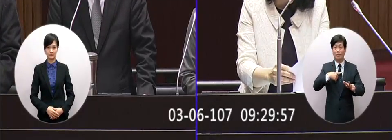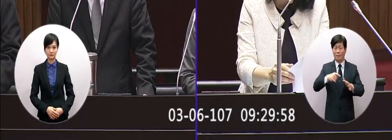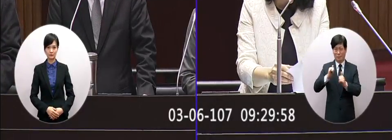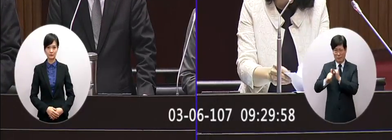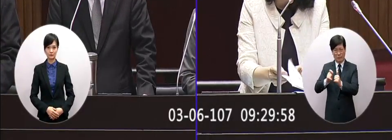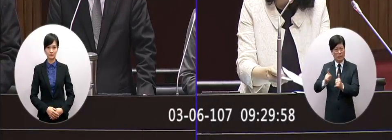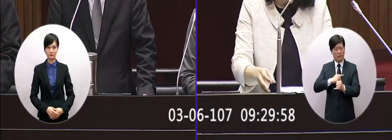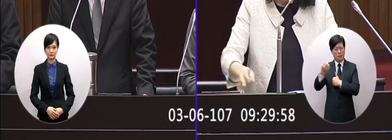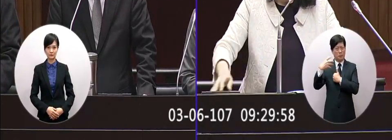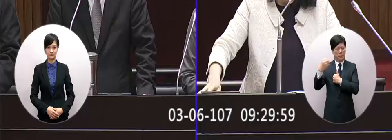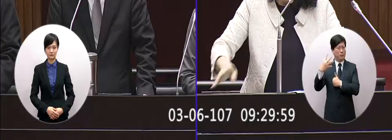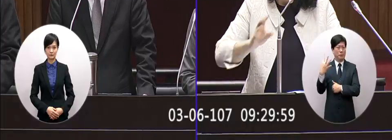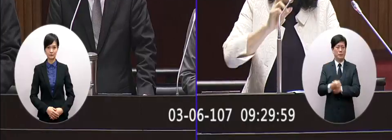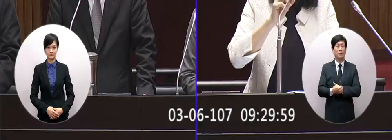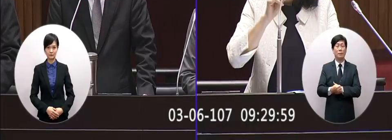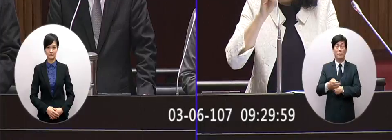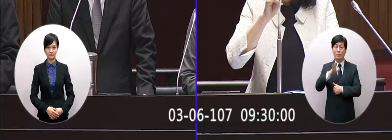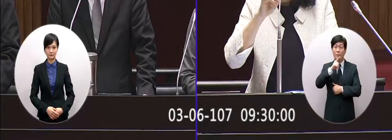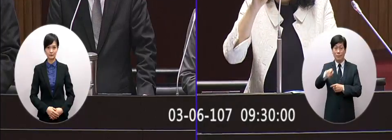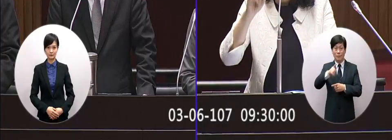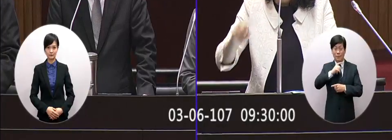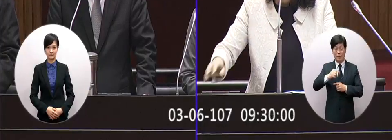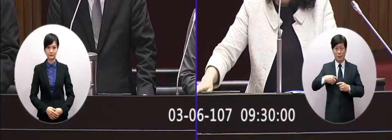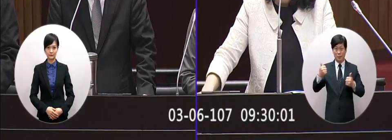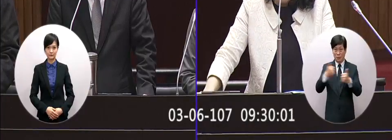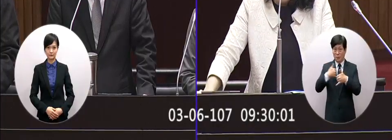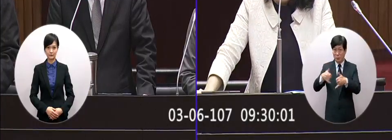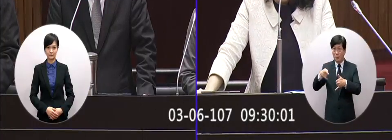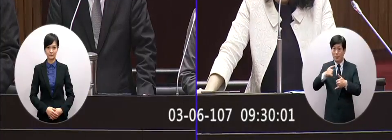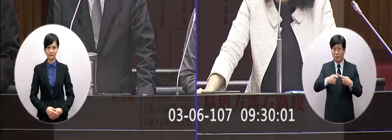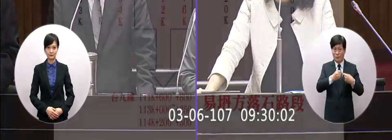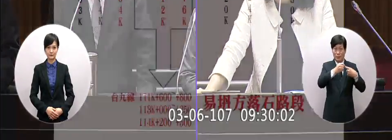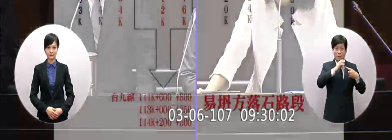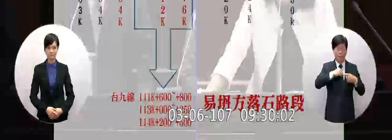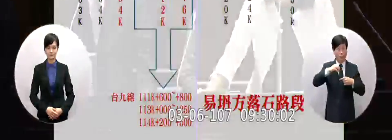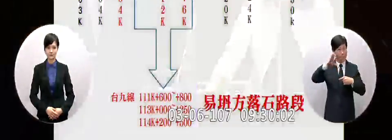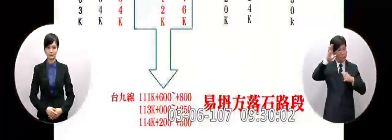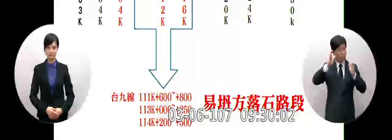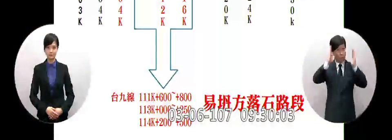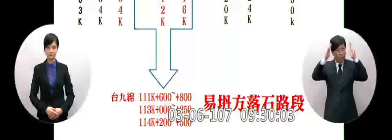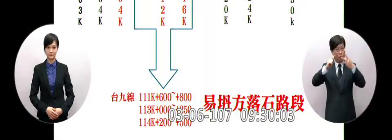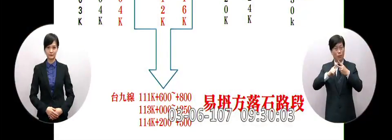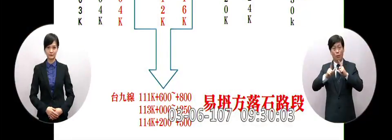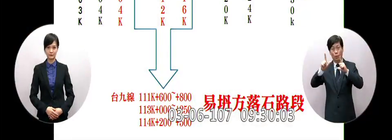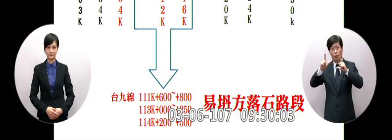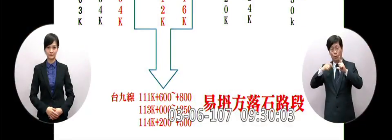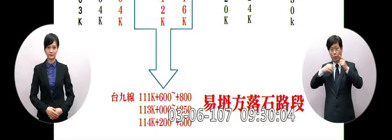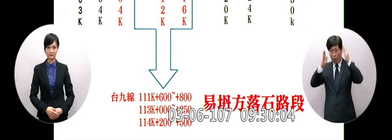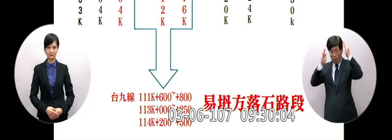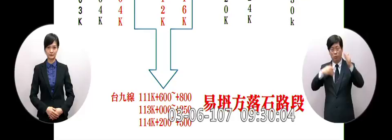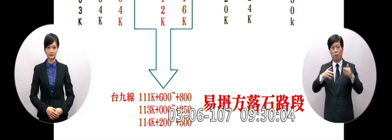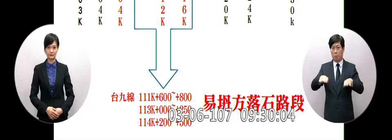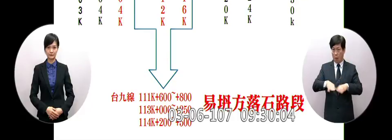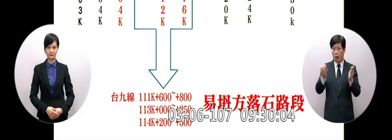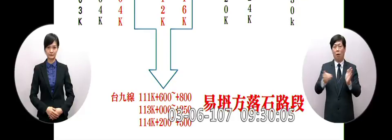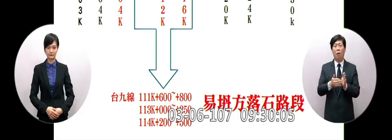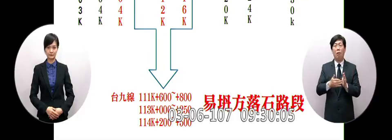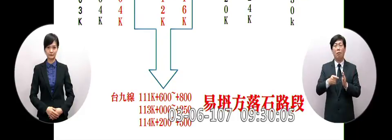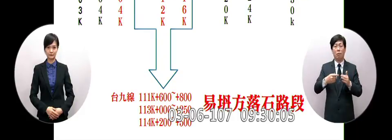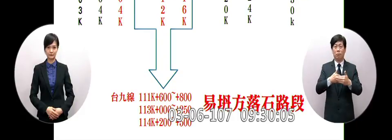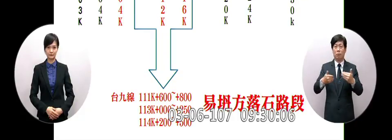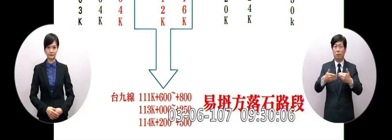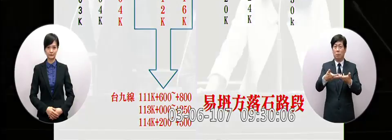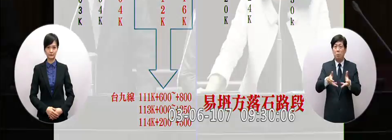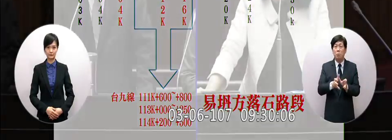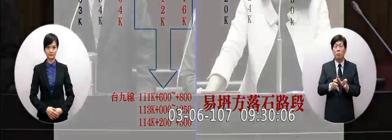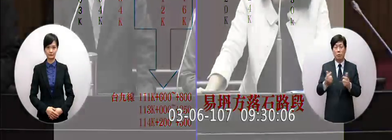间一直在反映的，我们苏花改的部分第一段苏澳到东澳已经通车了。那这个我们的交通部啊，